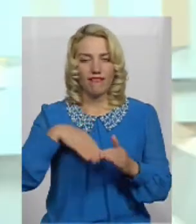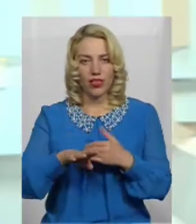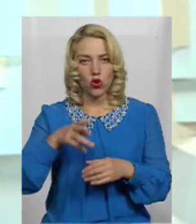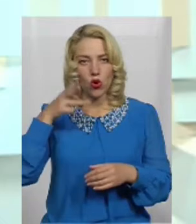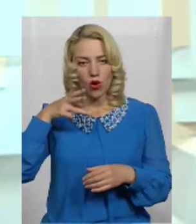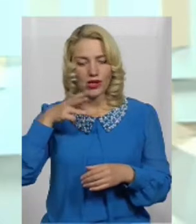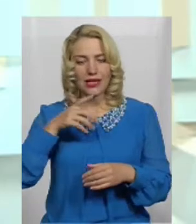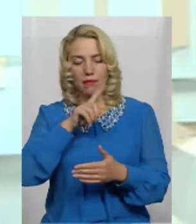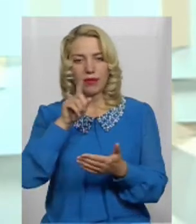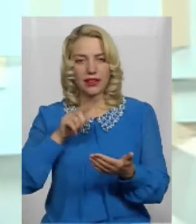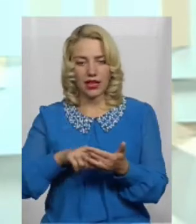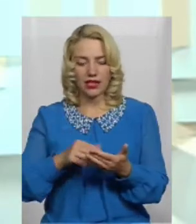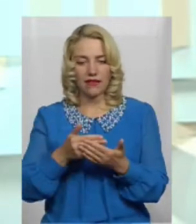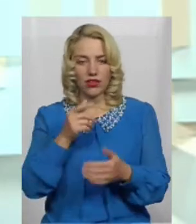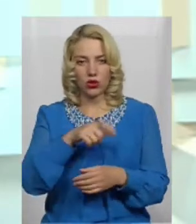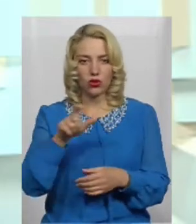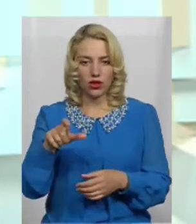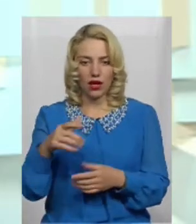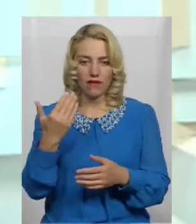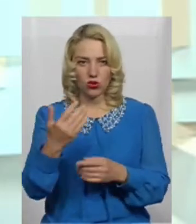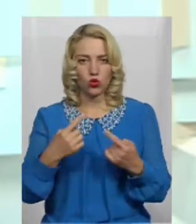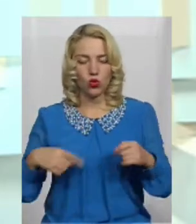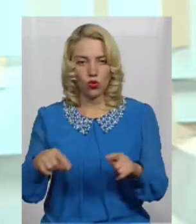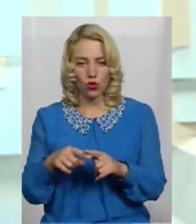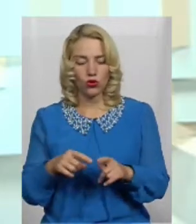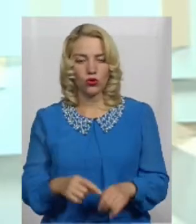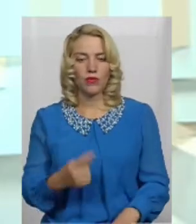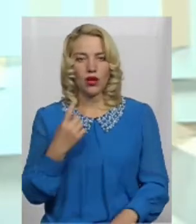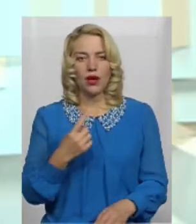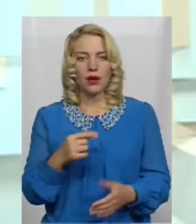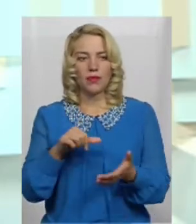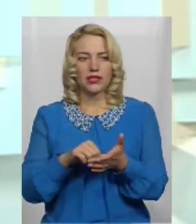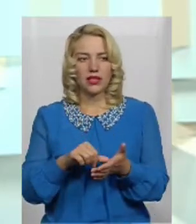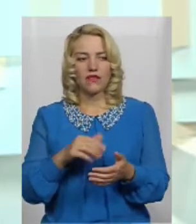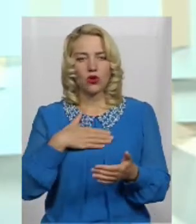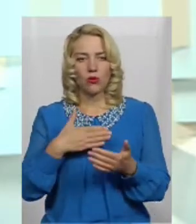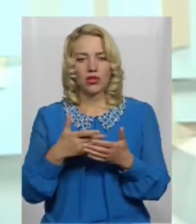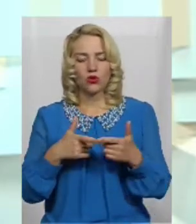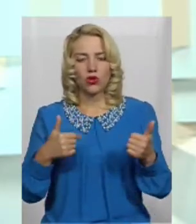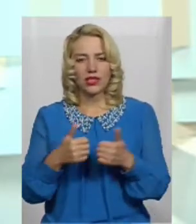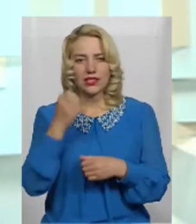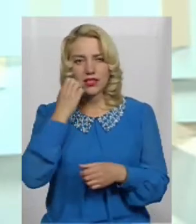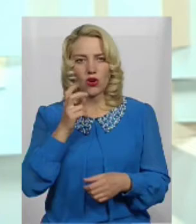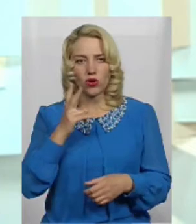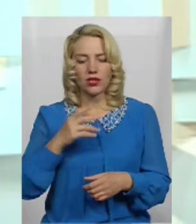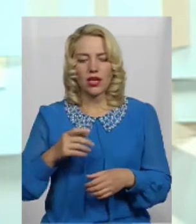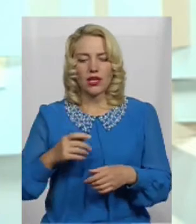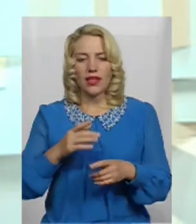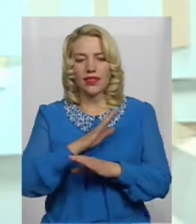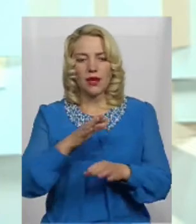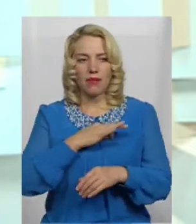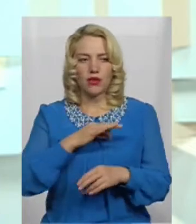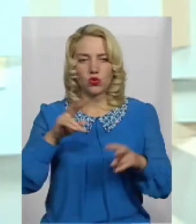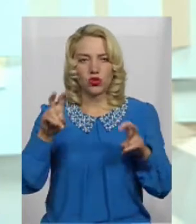округу. По хвилині у вас були для відповіді на ці питання. І перше від представника громадської організації «Старокостянтинів Небайдужий» Сергія